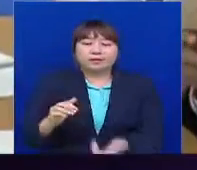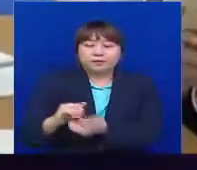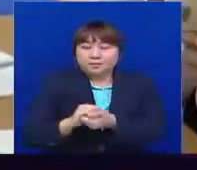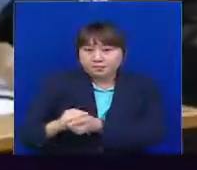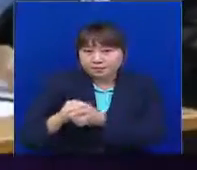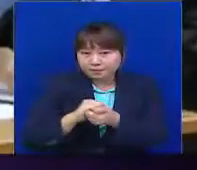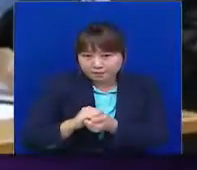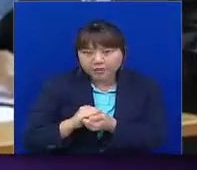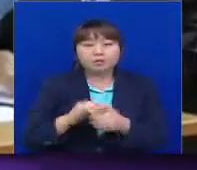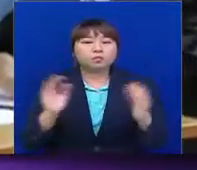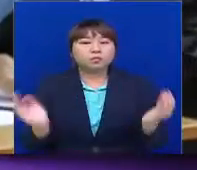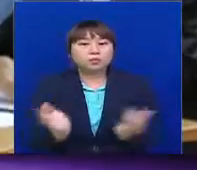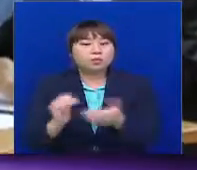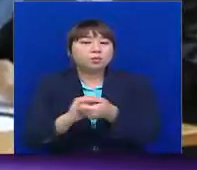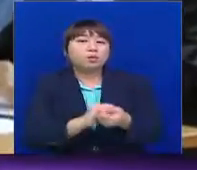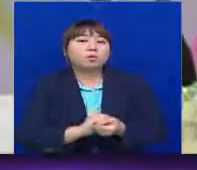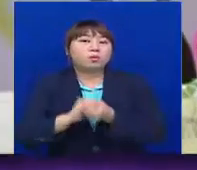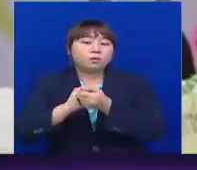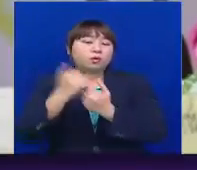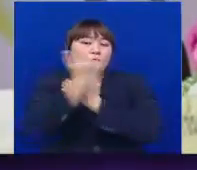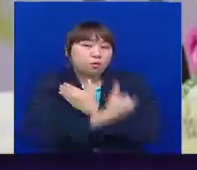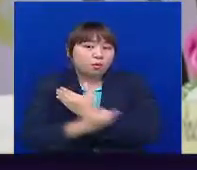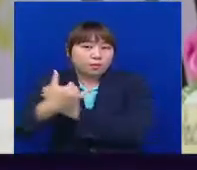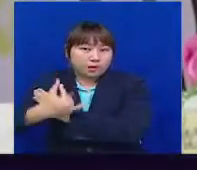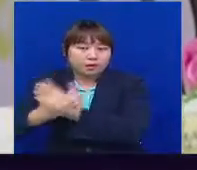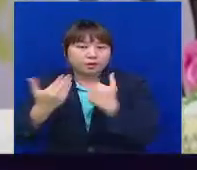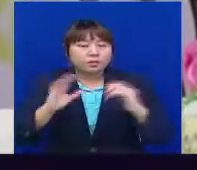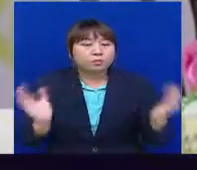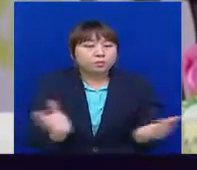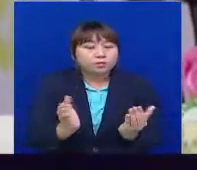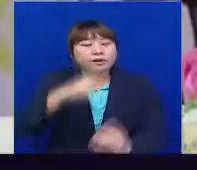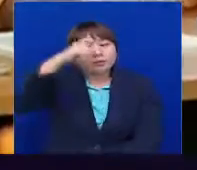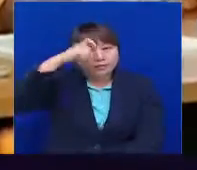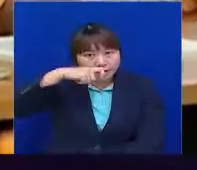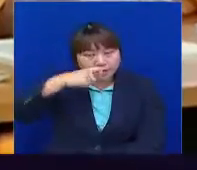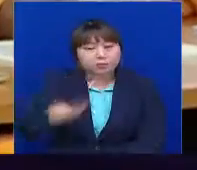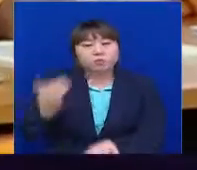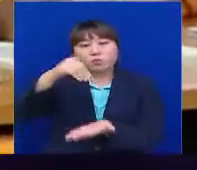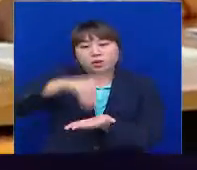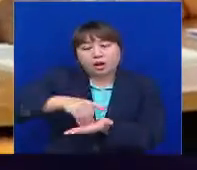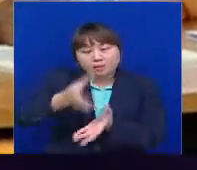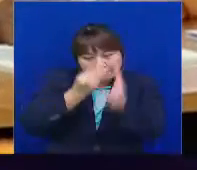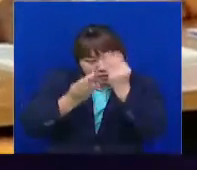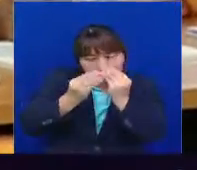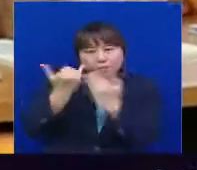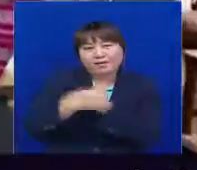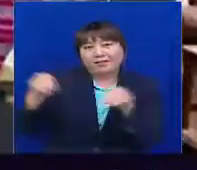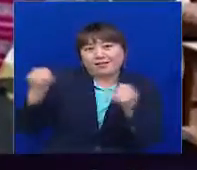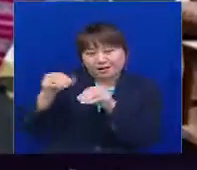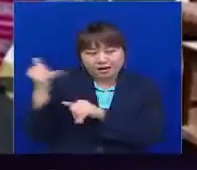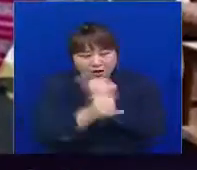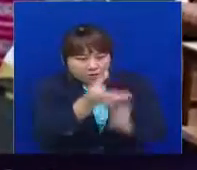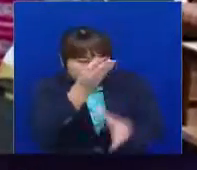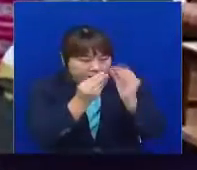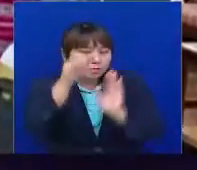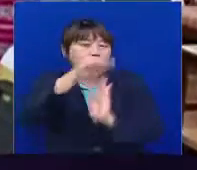มพันธ์และส่งเสริมความร่วมมือระหว่างประเทศรวมทั้งเพื่อส่งเสริมให้ประเทศไทยเป็นศูนย์กลางการศึกษาของประเทศเพื่อนบ้านตามนโย